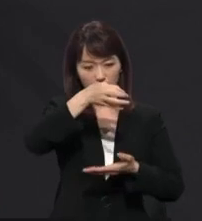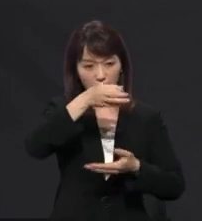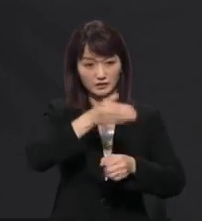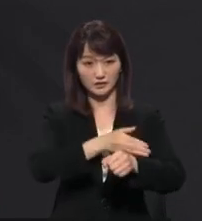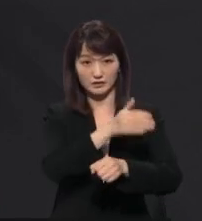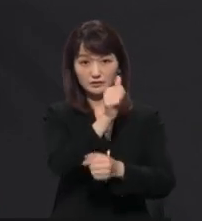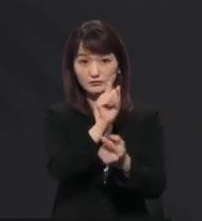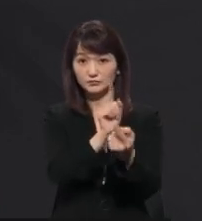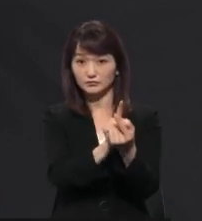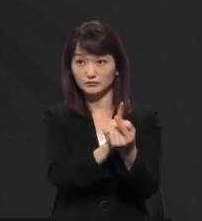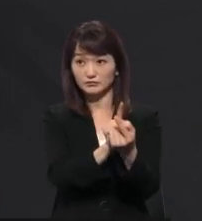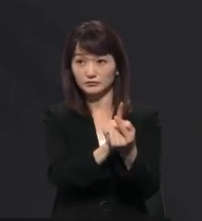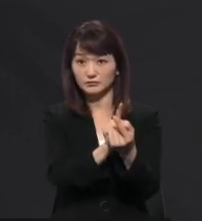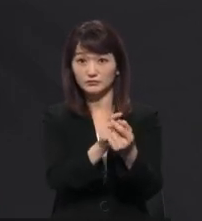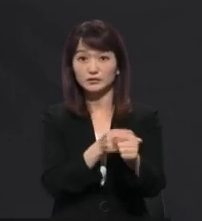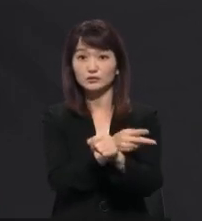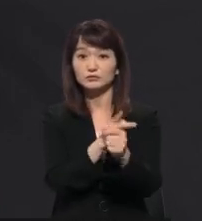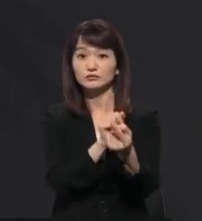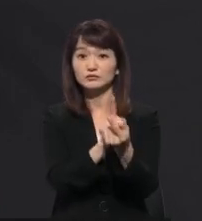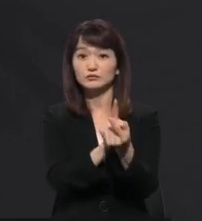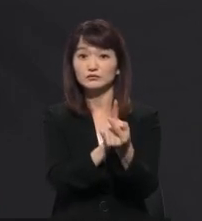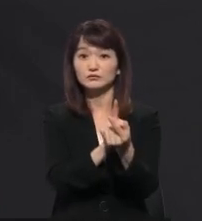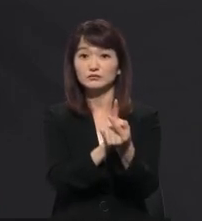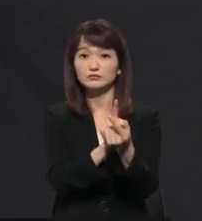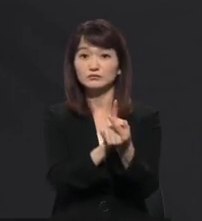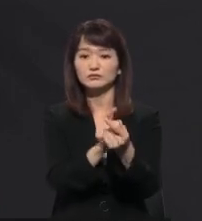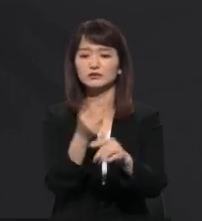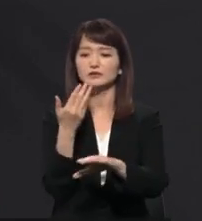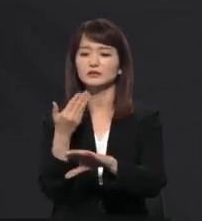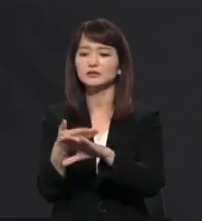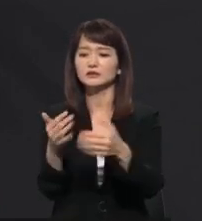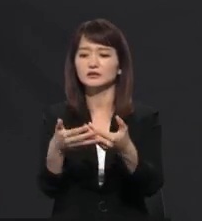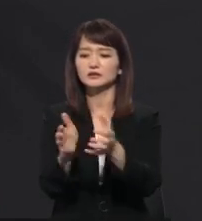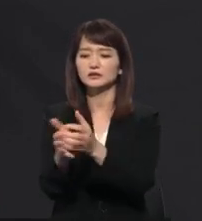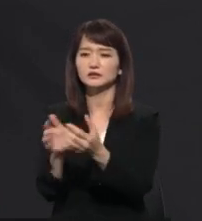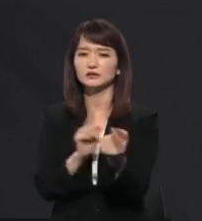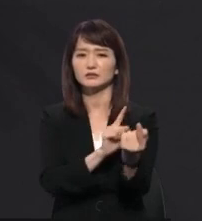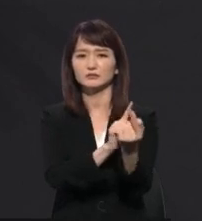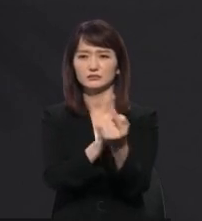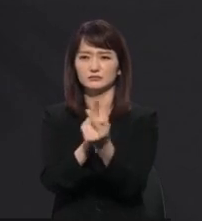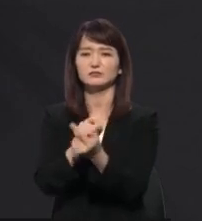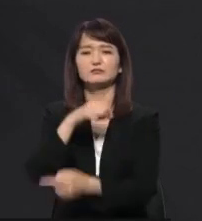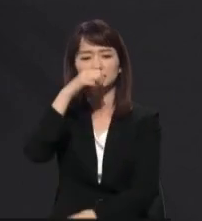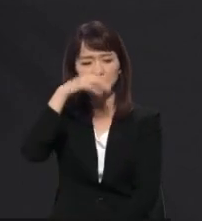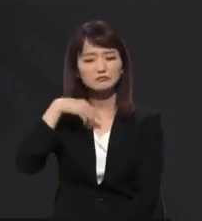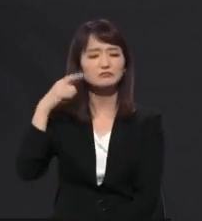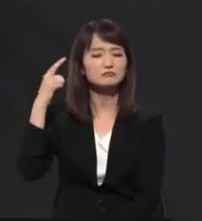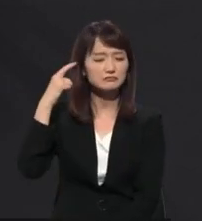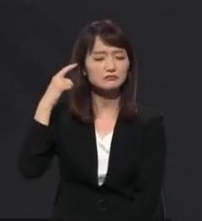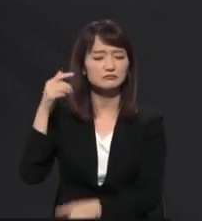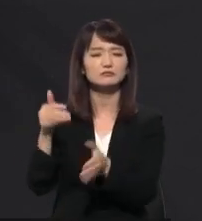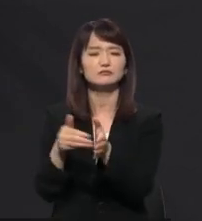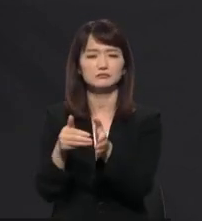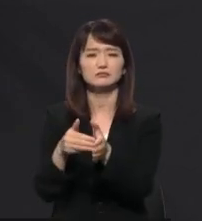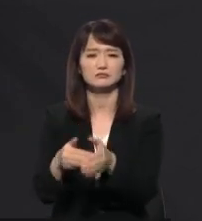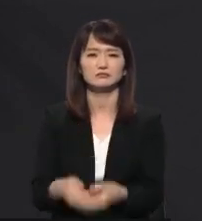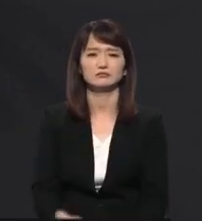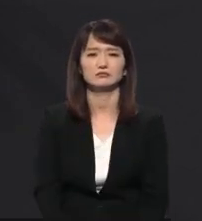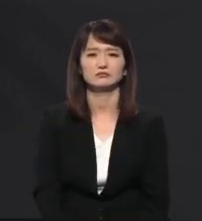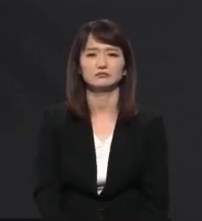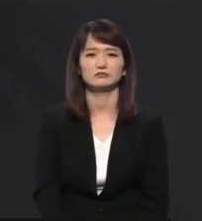만났어요 그런데 2시간을 만났는데 또 다른 단체와 같이 만나서 그냥 듣고 끝내 버리는게 끝이었어요